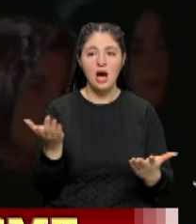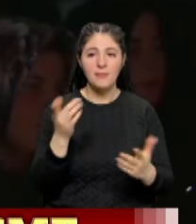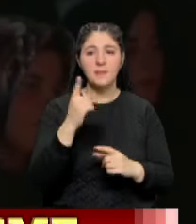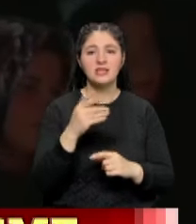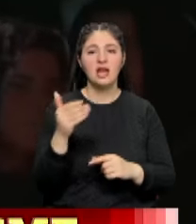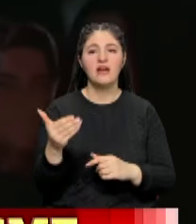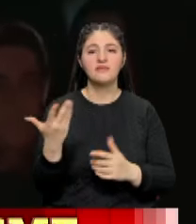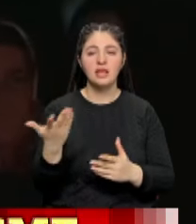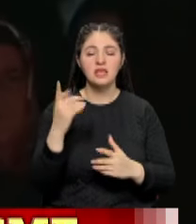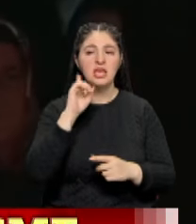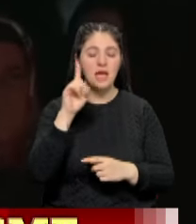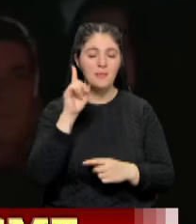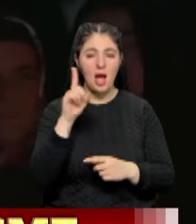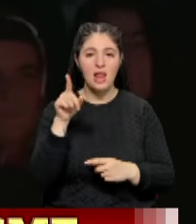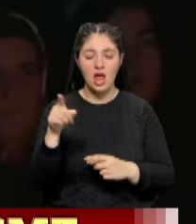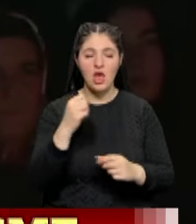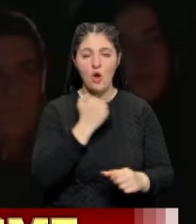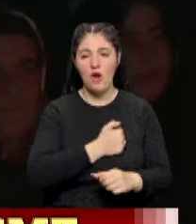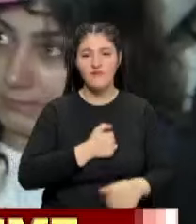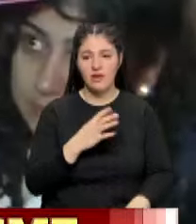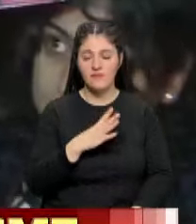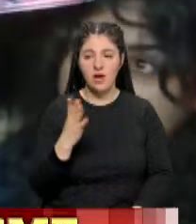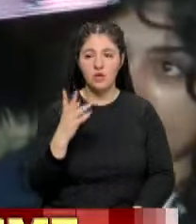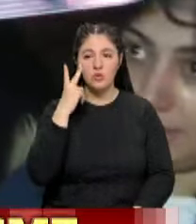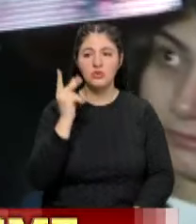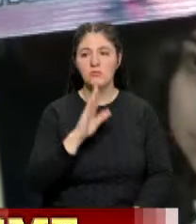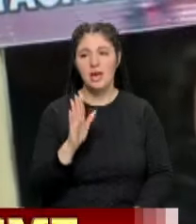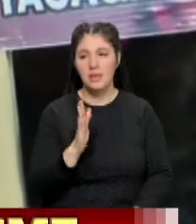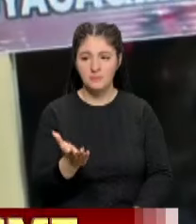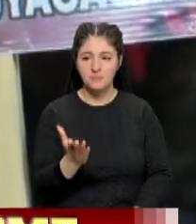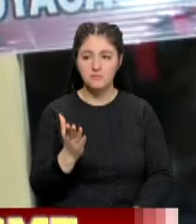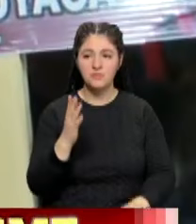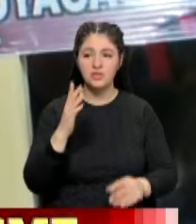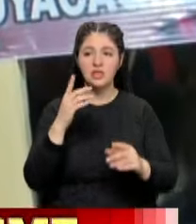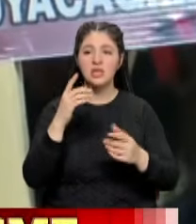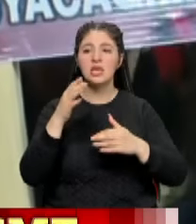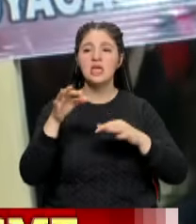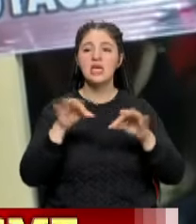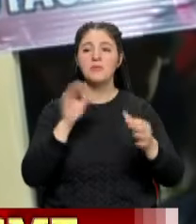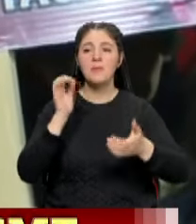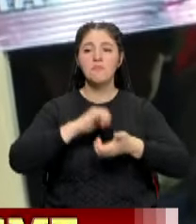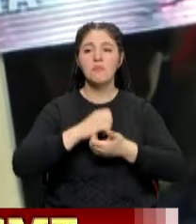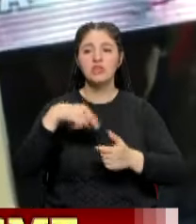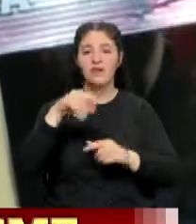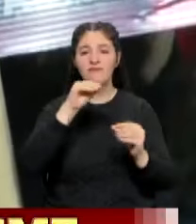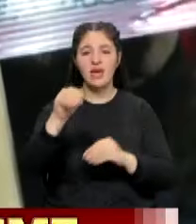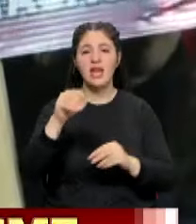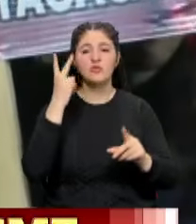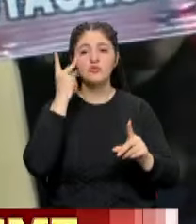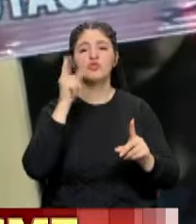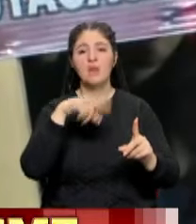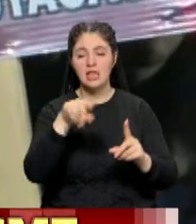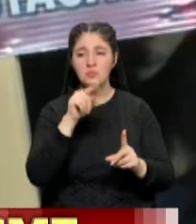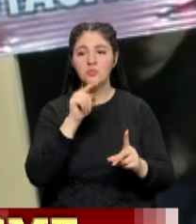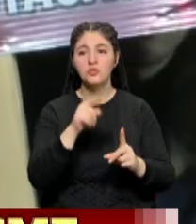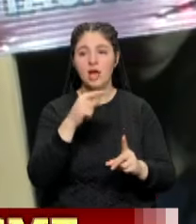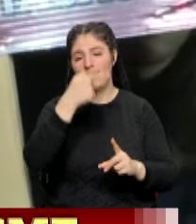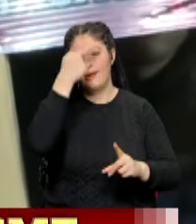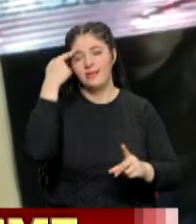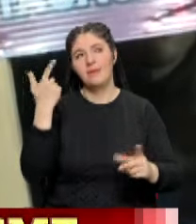bir taraftan da ihmallere öfke var. Unutmayalım. İmar barışını getirenleri unutmayalım. Buna